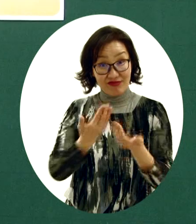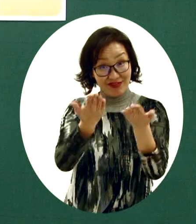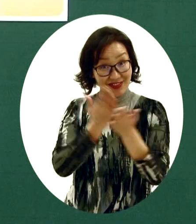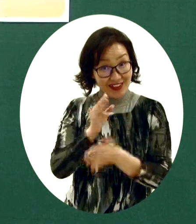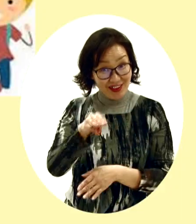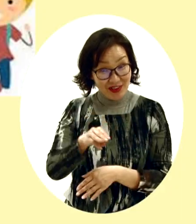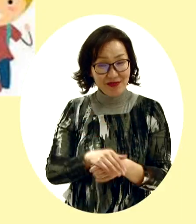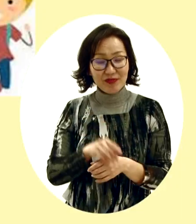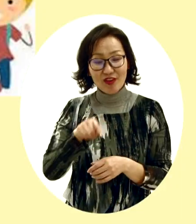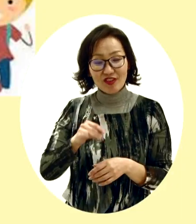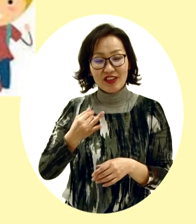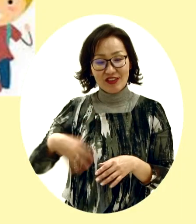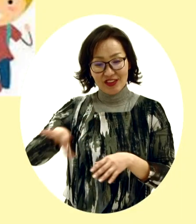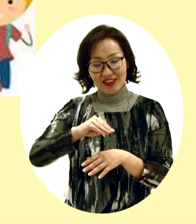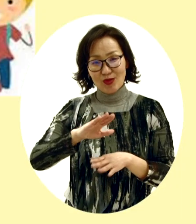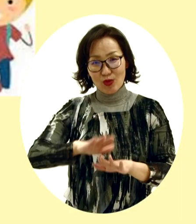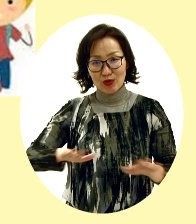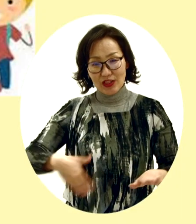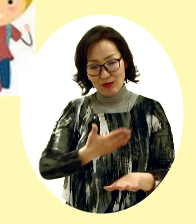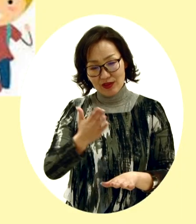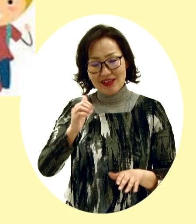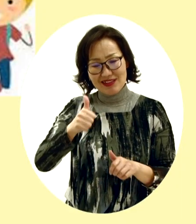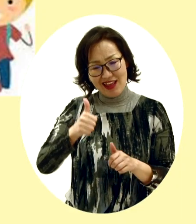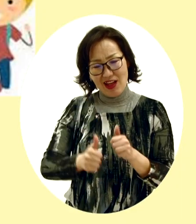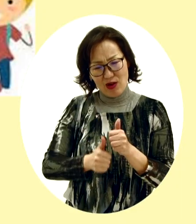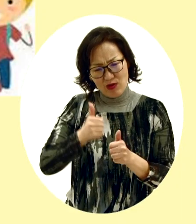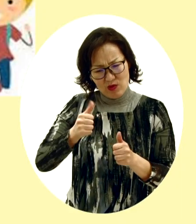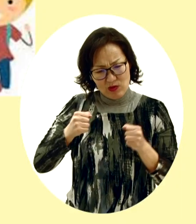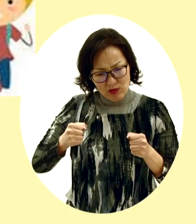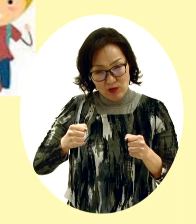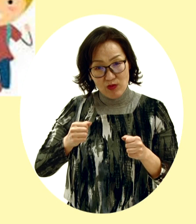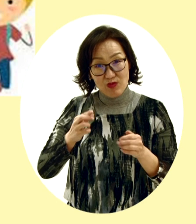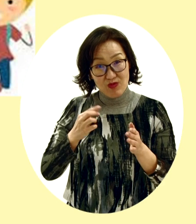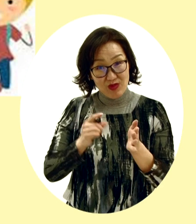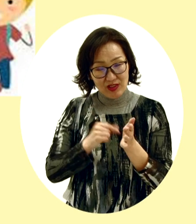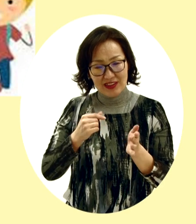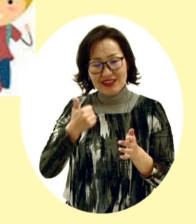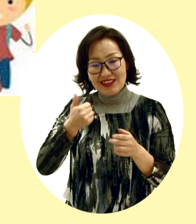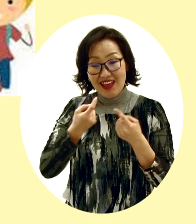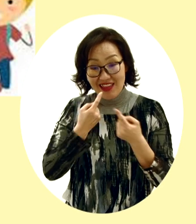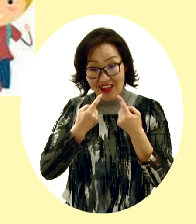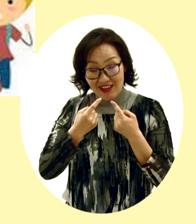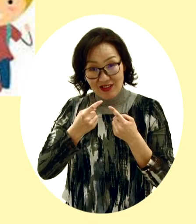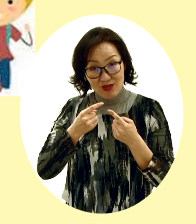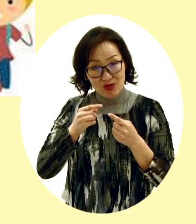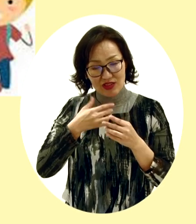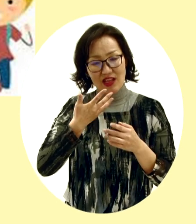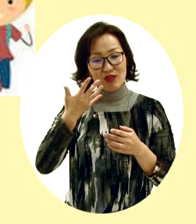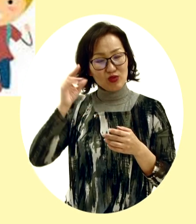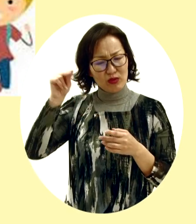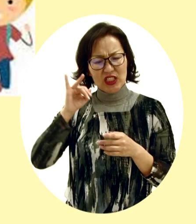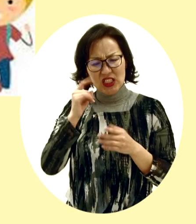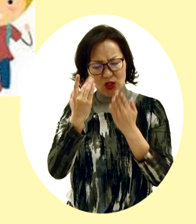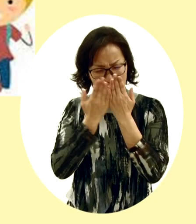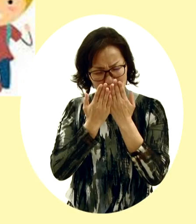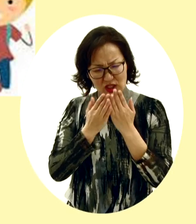ойлгож авлаа. За, ингээд хүүхдүүд та бүхэн сайн илтгэгч болохын тулд сайн ярьж сурхаас гадна